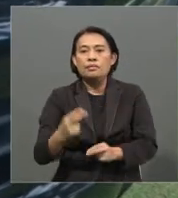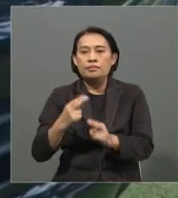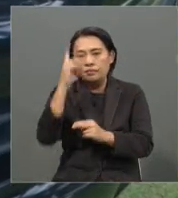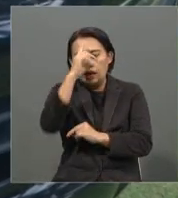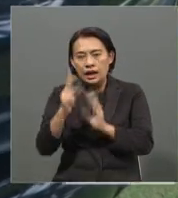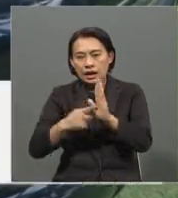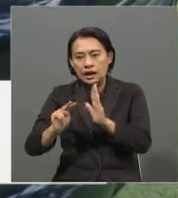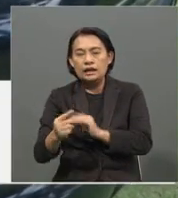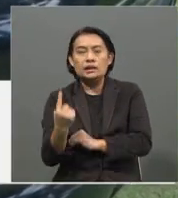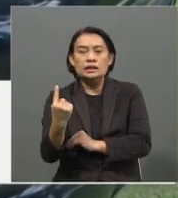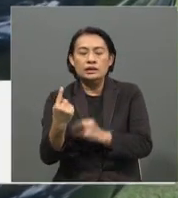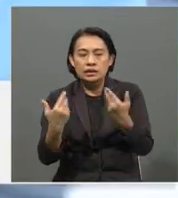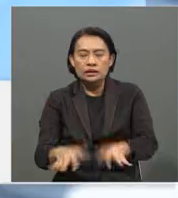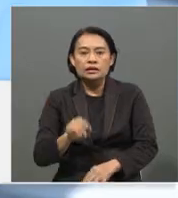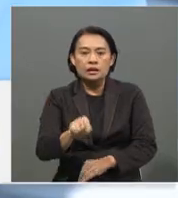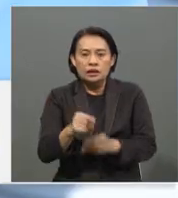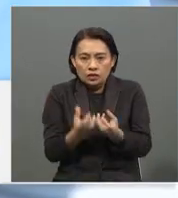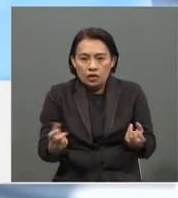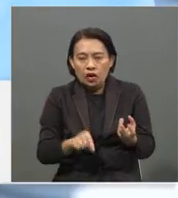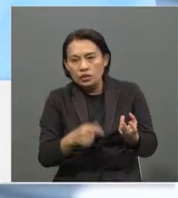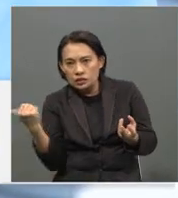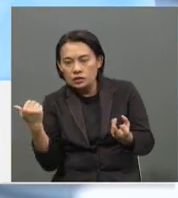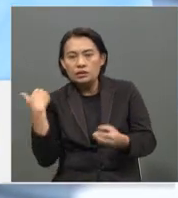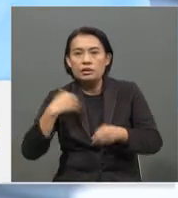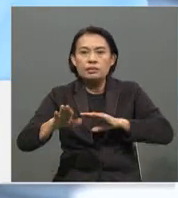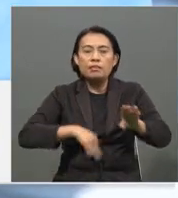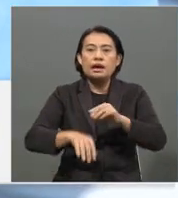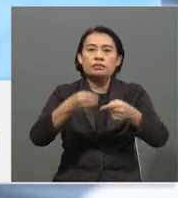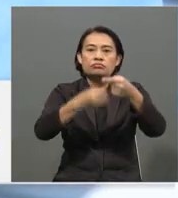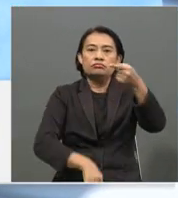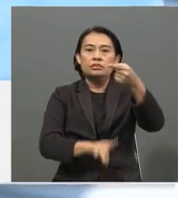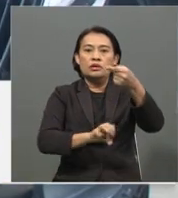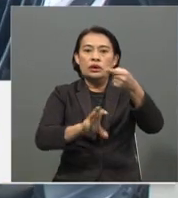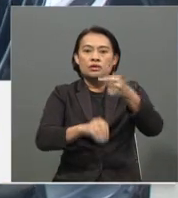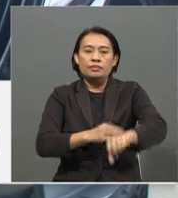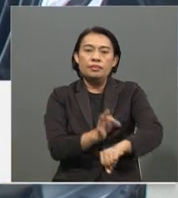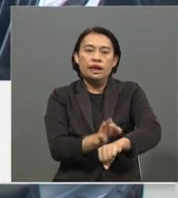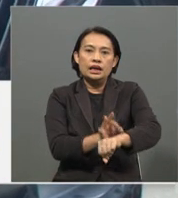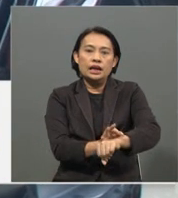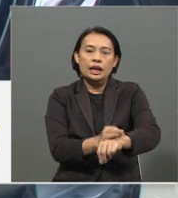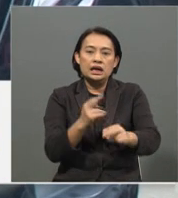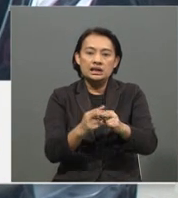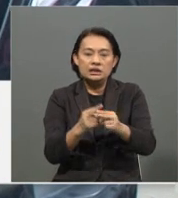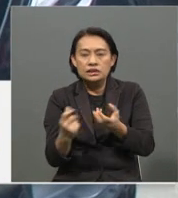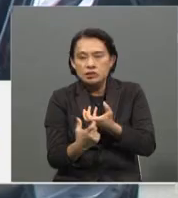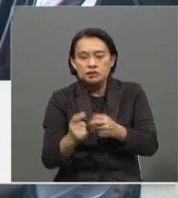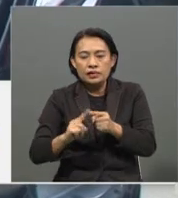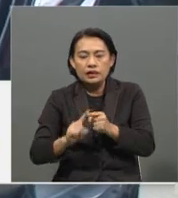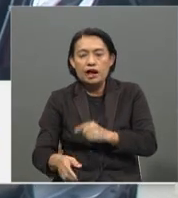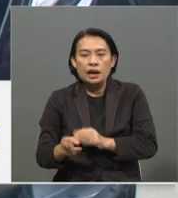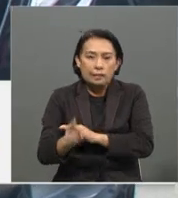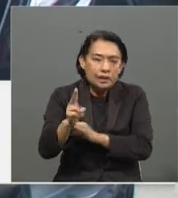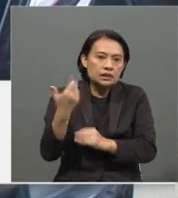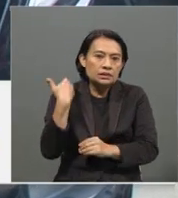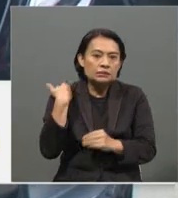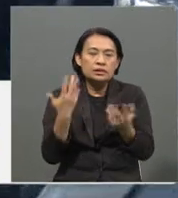1คันนอกจากนี้ยังมีทรัพย์สินอื่นๆนะอีกกว่า 150รายการนะครับมีทั้งนาฬิกาของแบรนด์เนมต่างๆอาวุธปืนก็